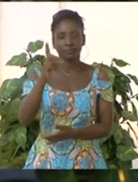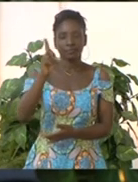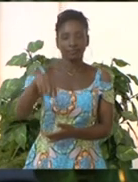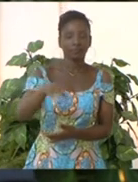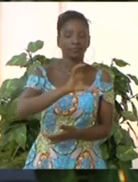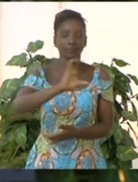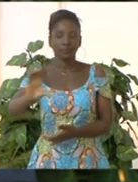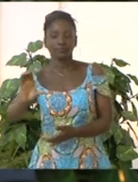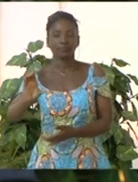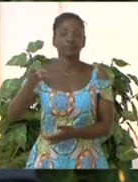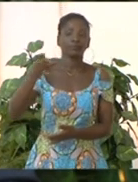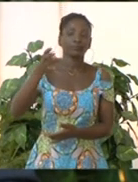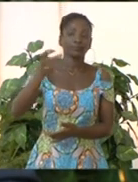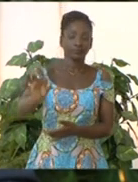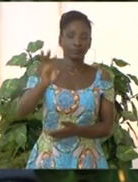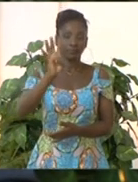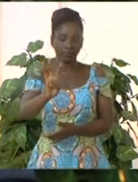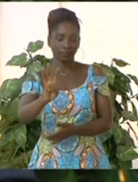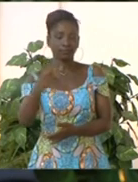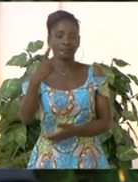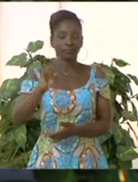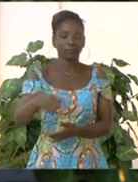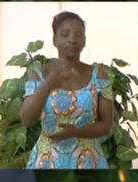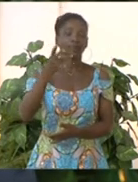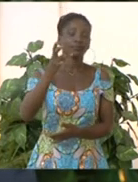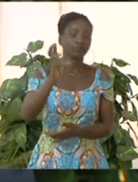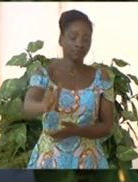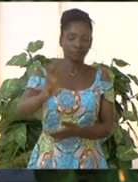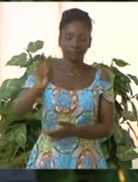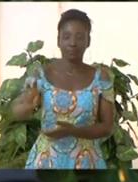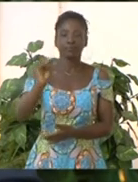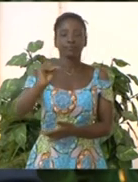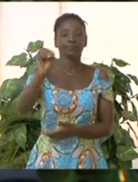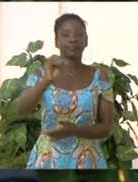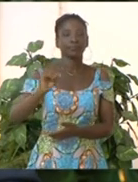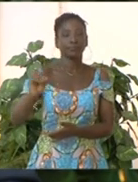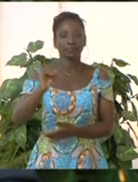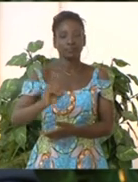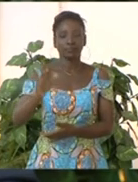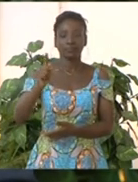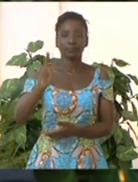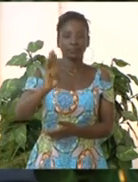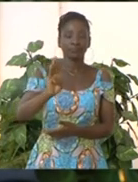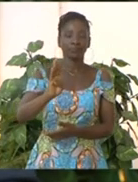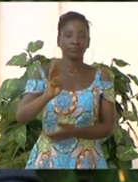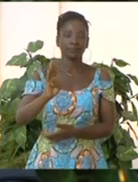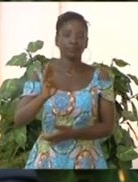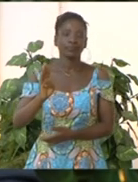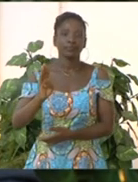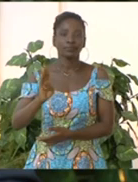1594 soit 2,66 pour ça qu'on a berthet